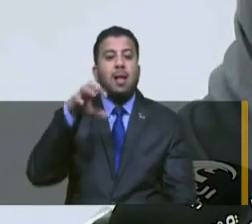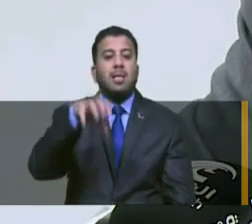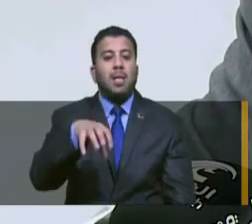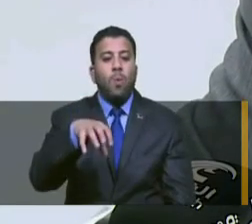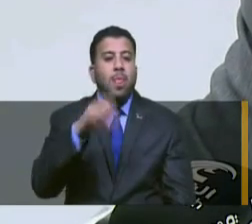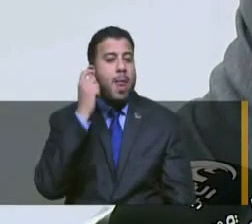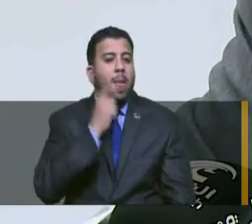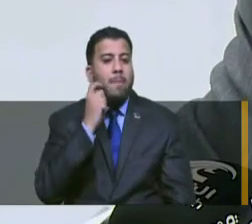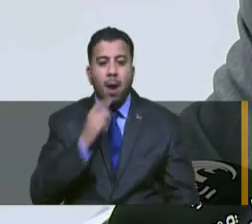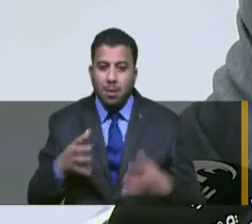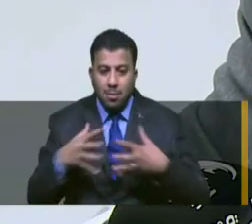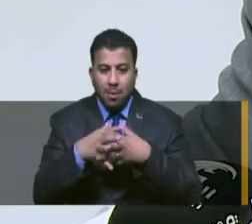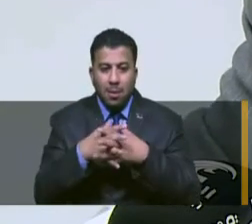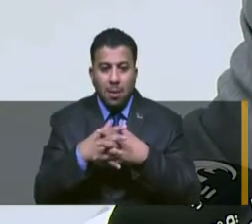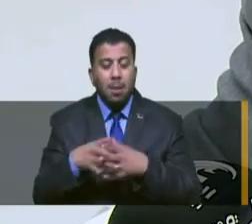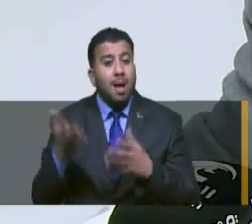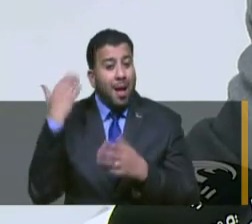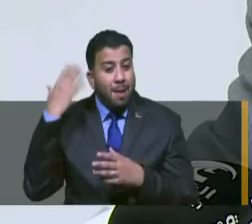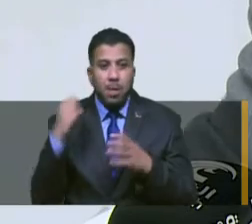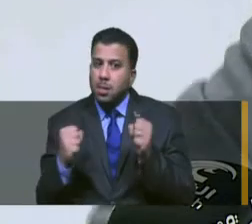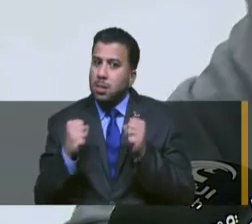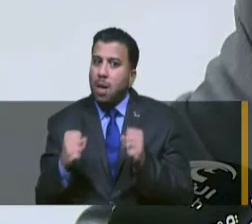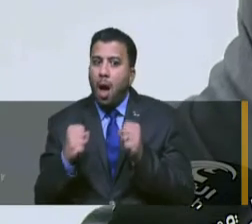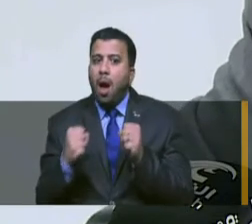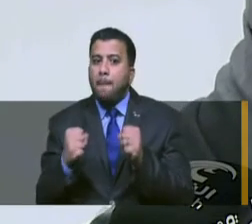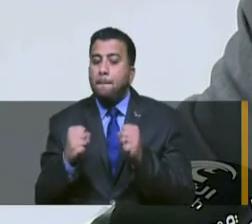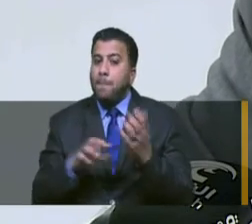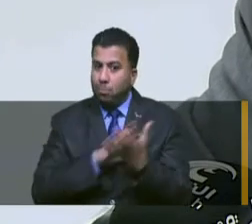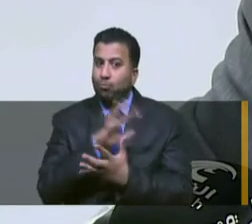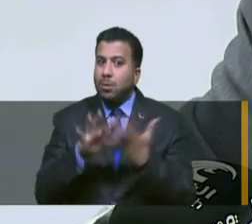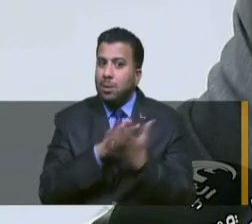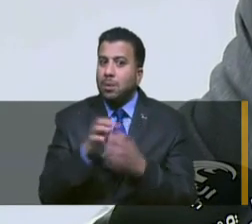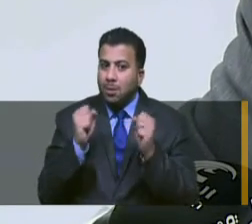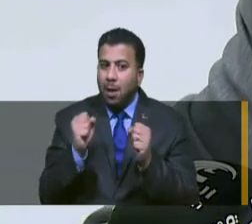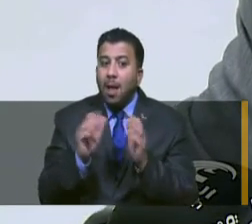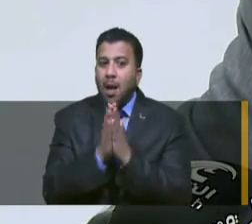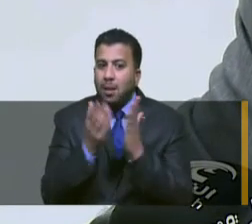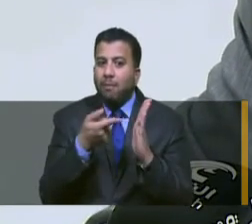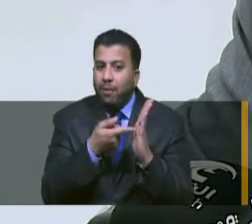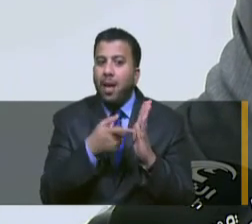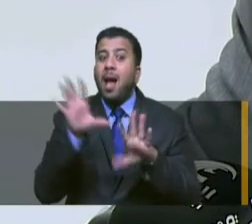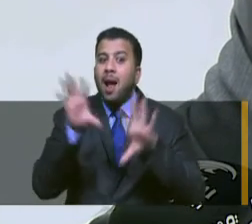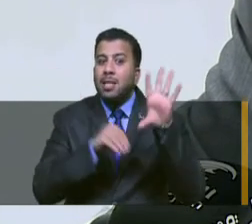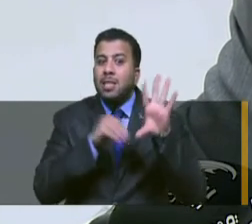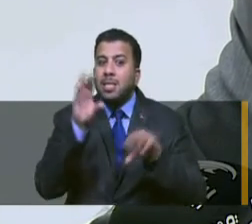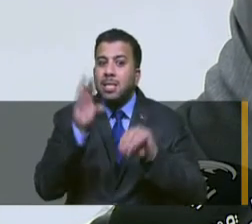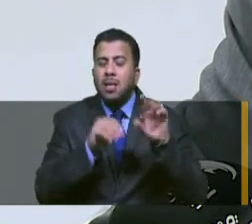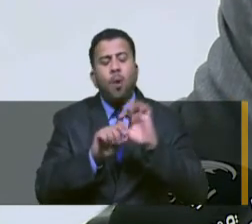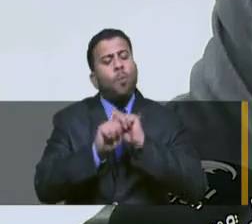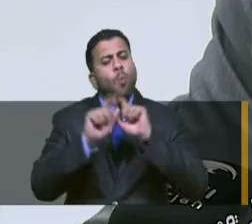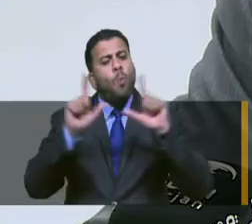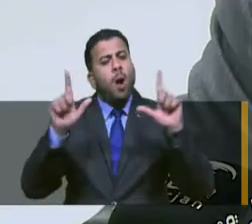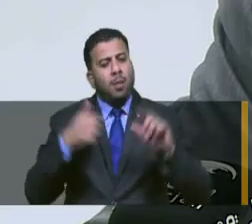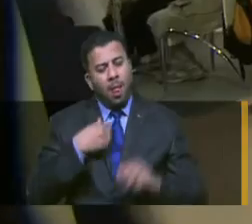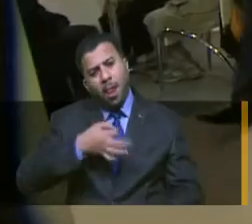يعني، ولا هي فترة عصيبة يعني. فهذا الكتاب إن شاء الله يرد في معرض الكتاب